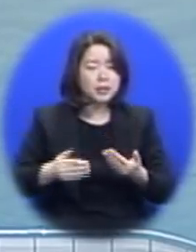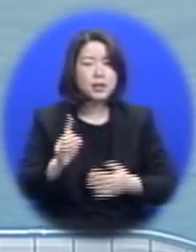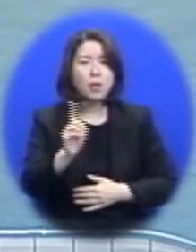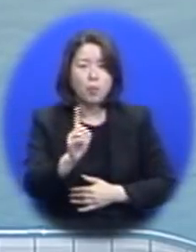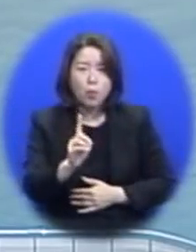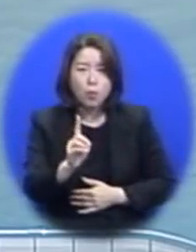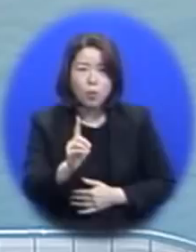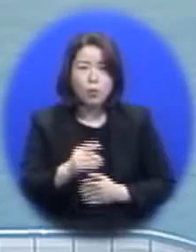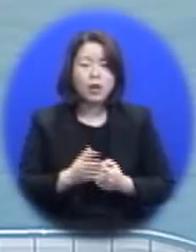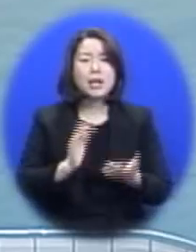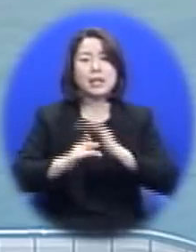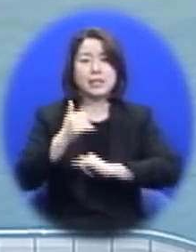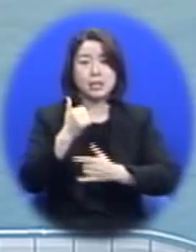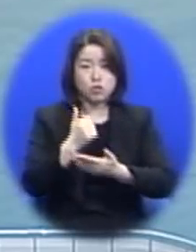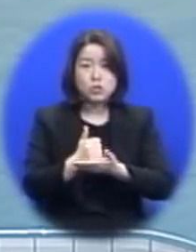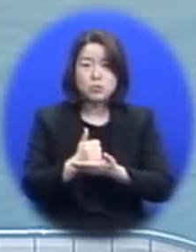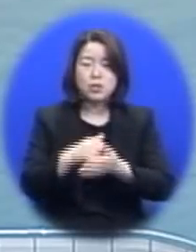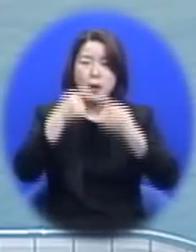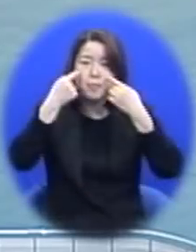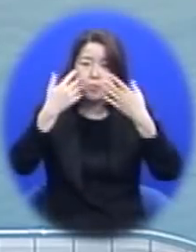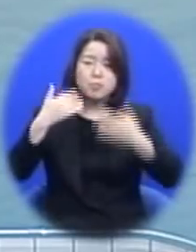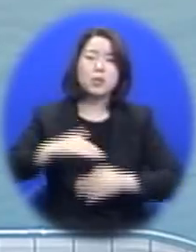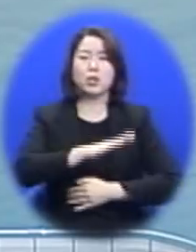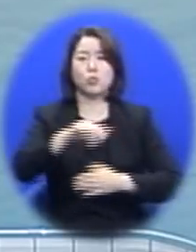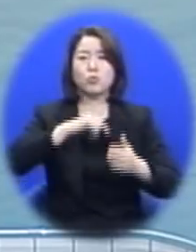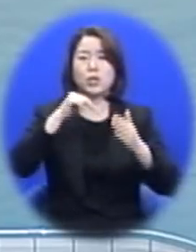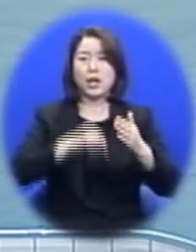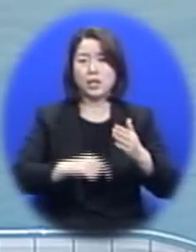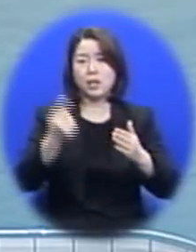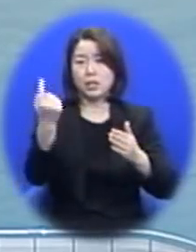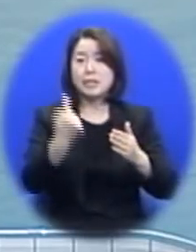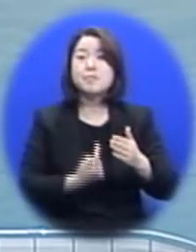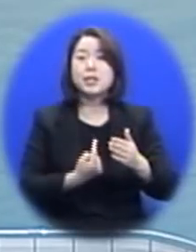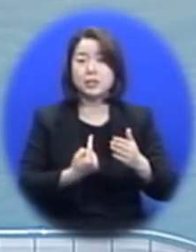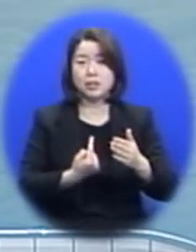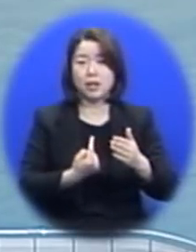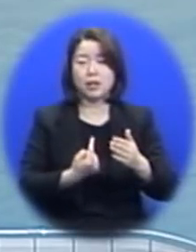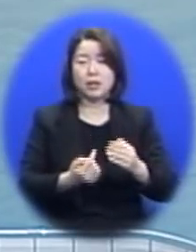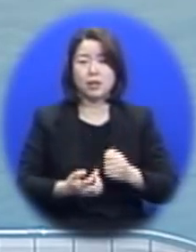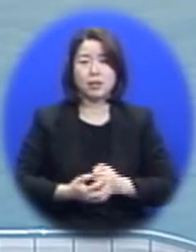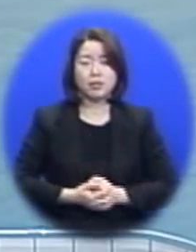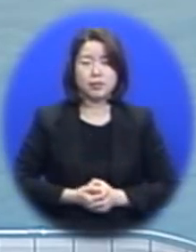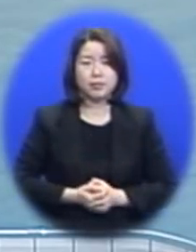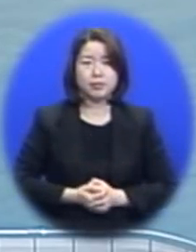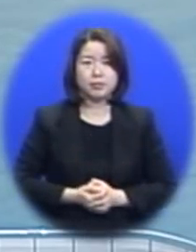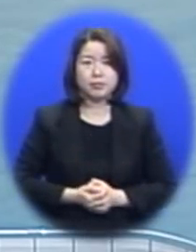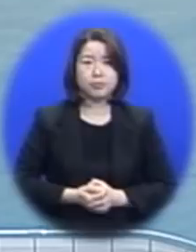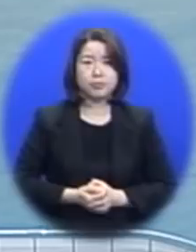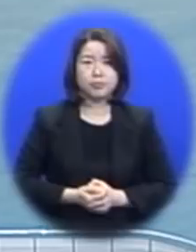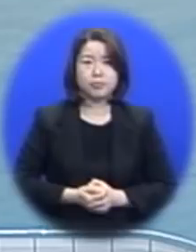뭐지요? 예수님은 분명히 우리 안에 임하신다는 거예요.